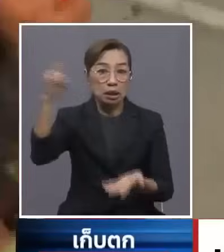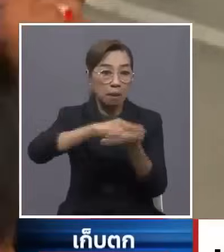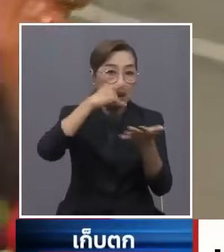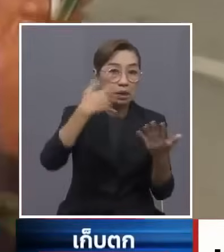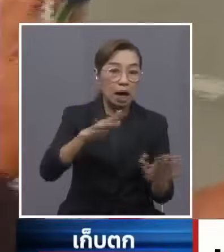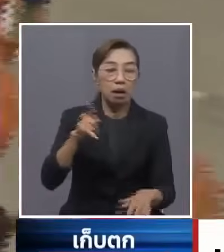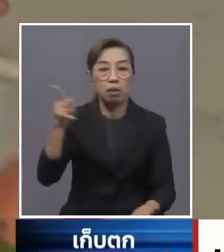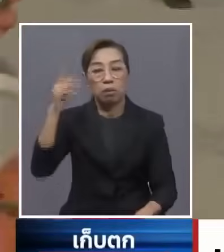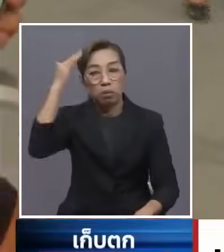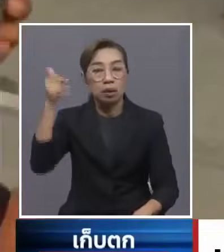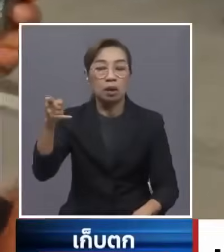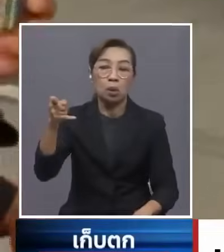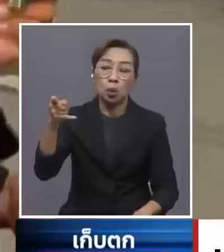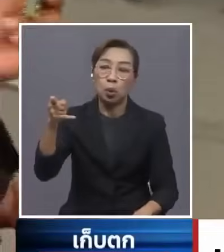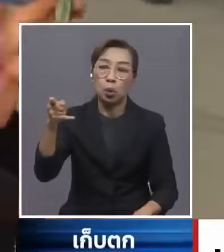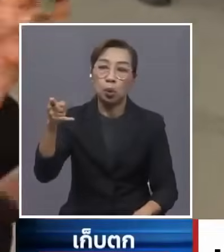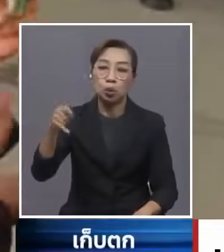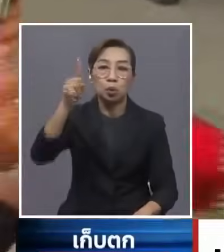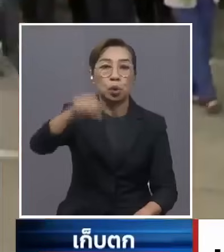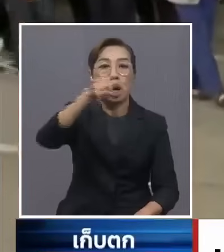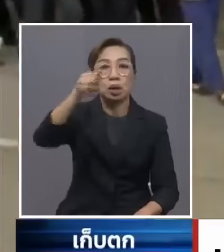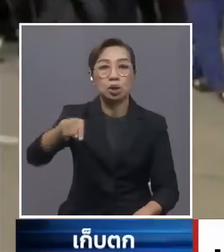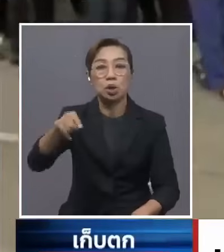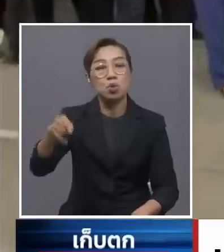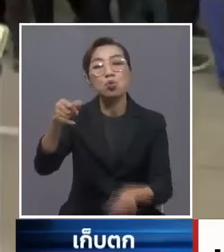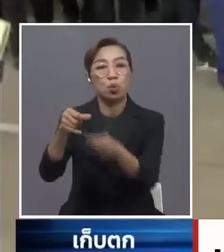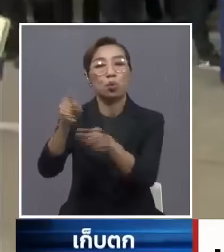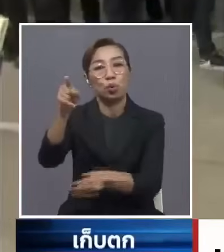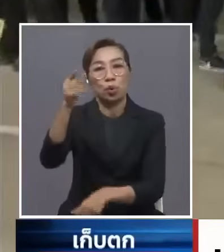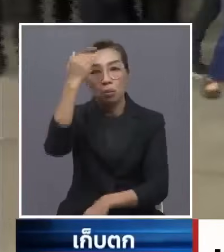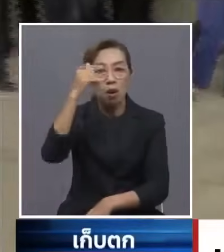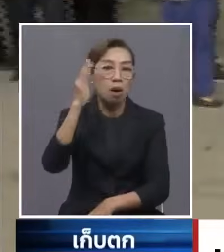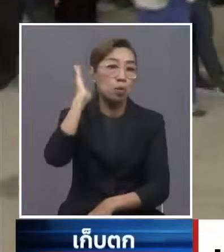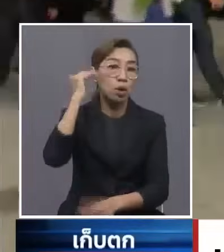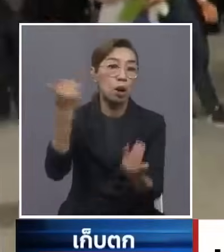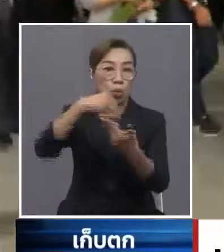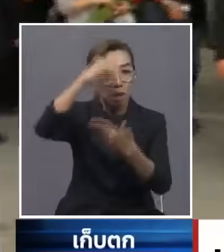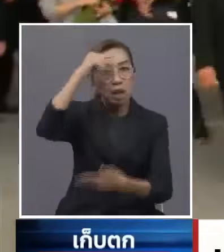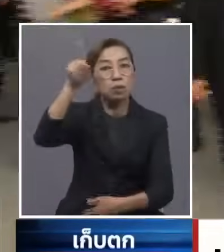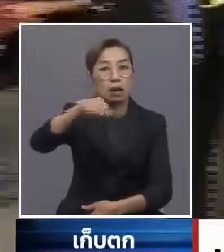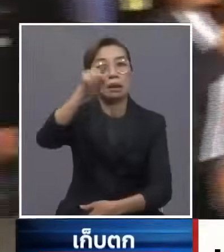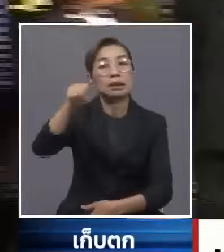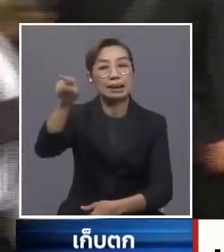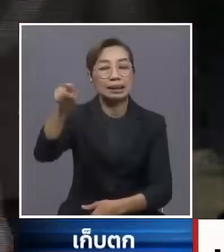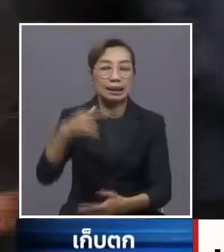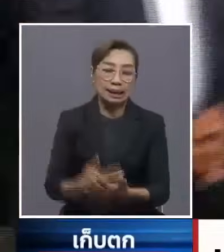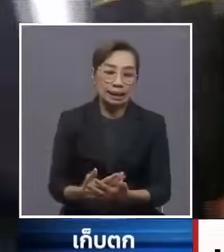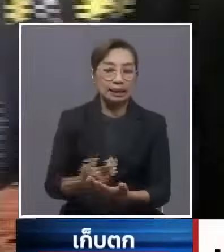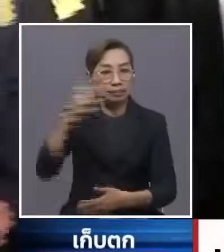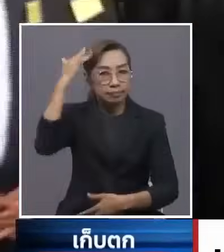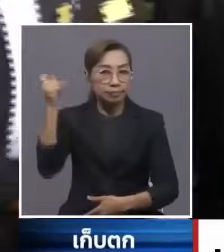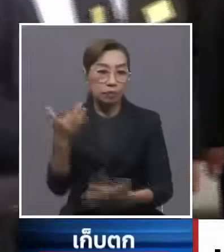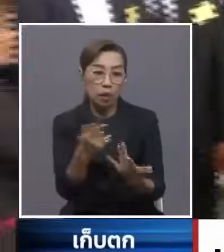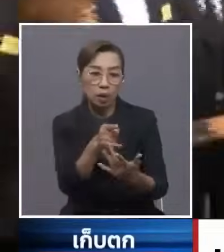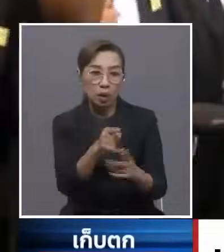แล้วระยะหลังจึงบินอยู่ที่ประเทศอังกฤษเป็นส่วนใหญ่เพราะว่าลูกชายศึกษาต่ออยู่ที่นั่นทางออกกลางๆคือรอให้คดี